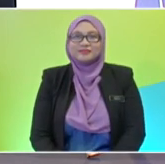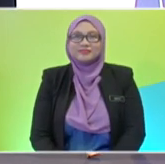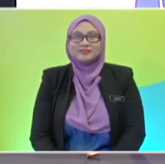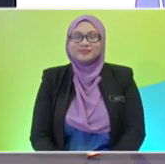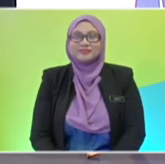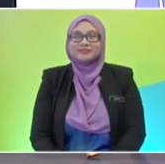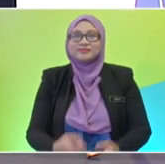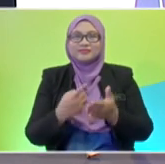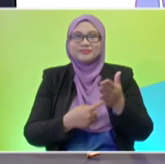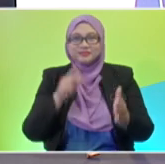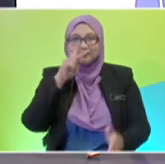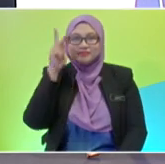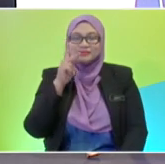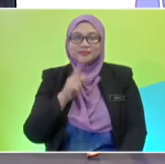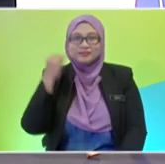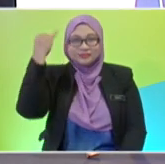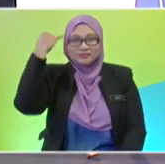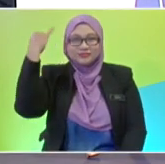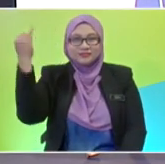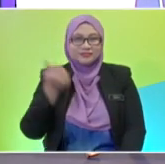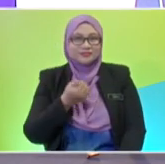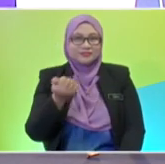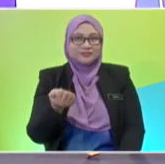Apakah impian anda